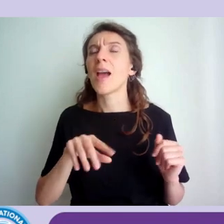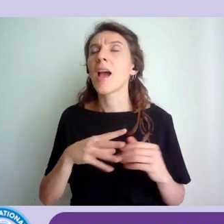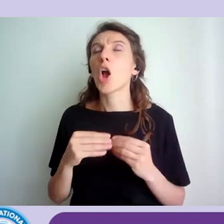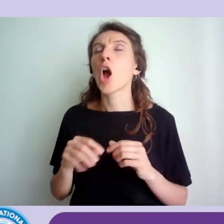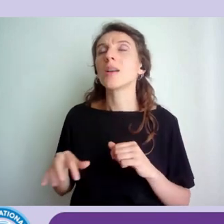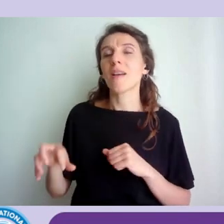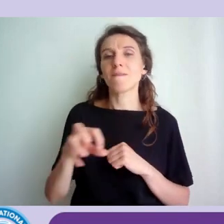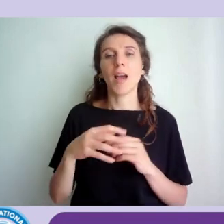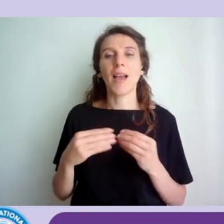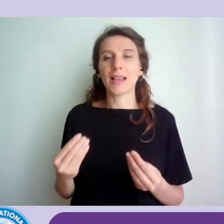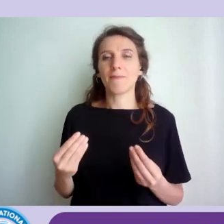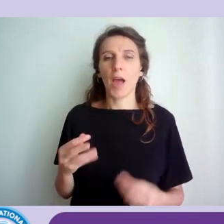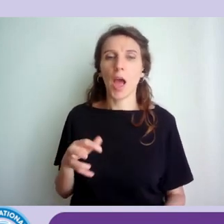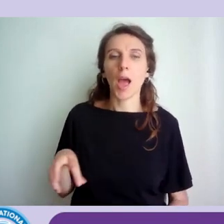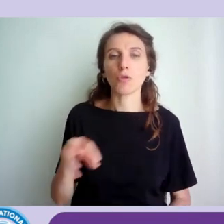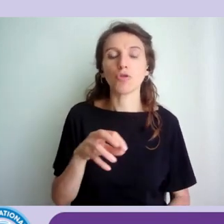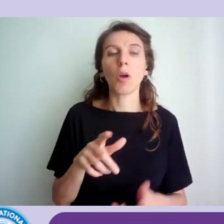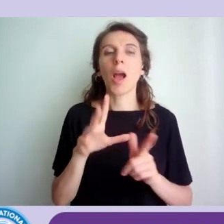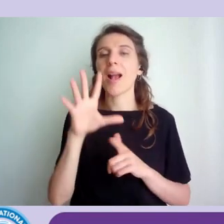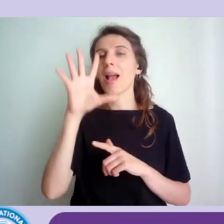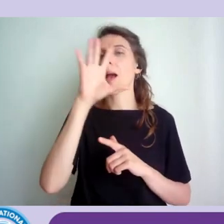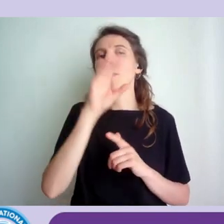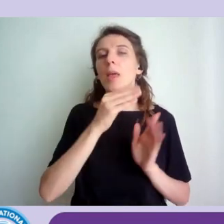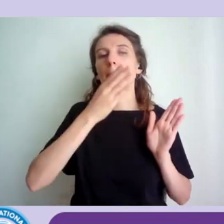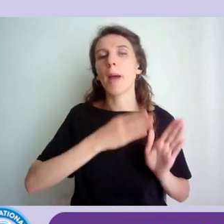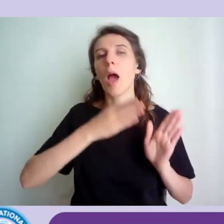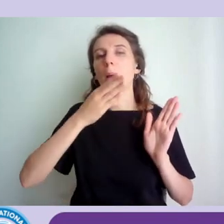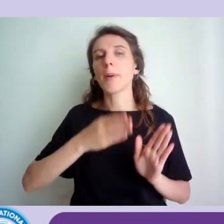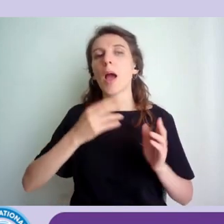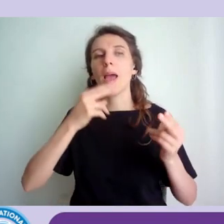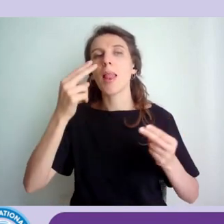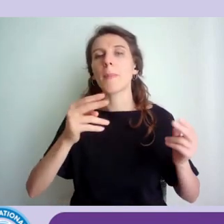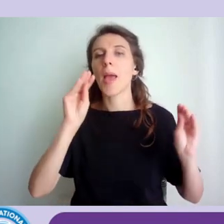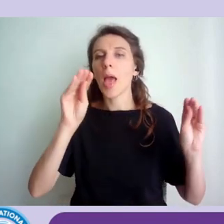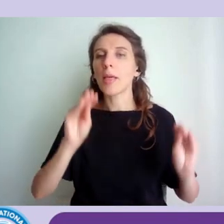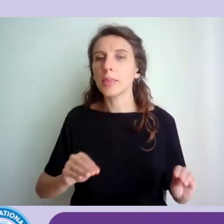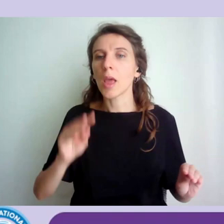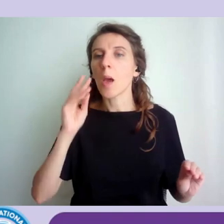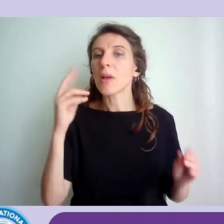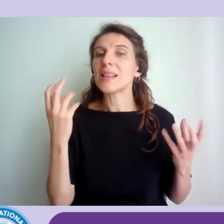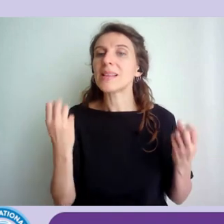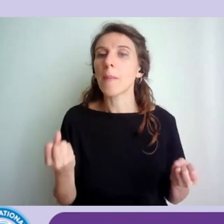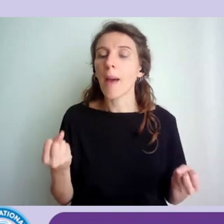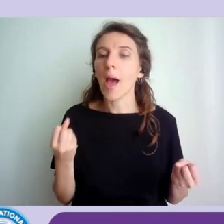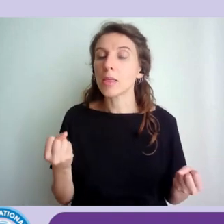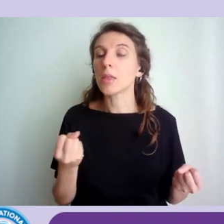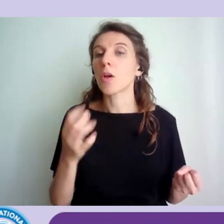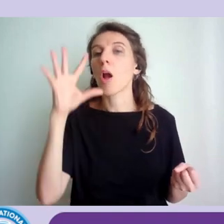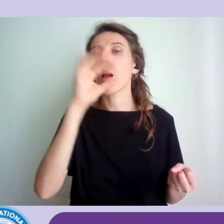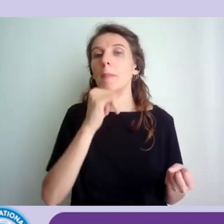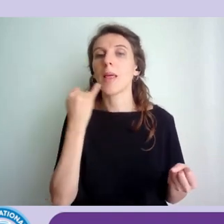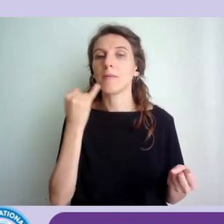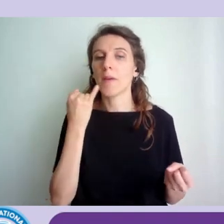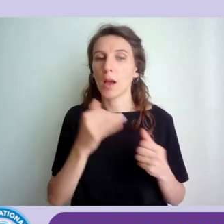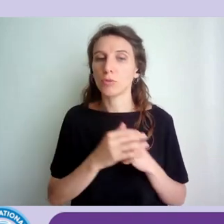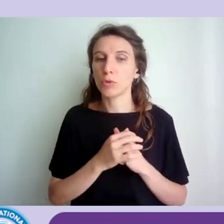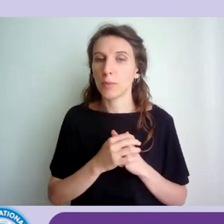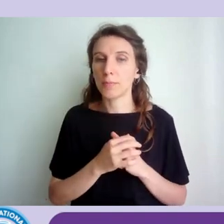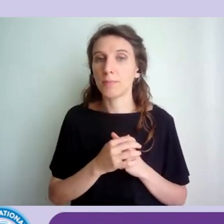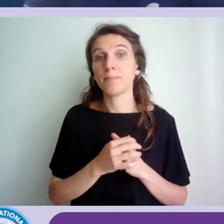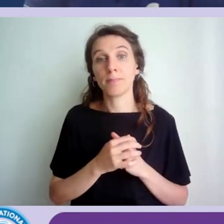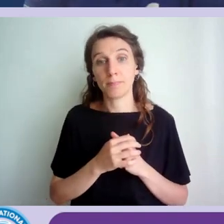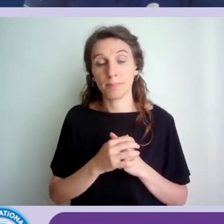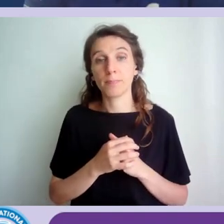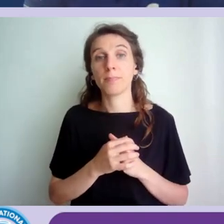comprendendo bene il significato di tutti gli elementi quindi l'aspetto semantico come importante assolutamente